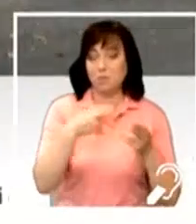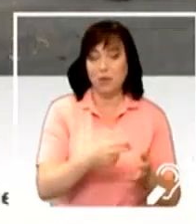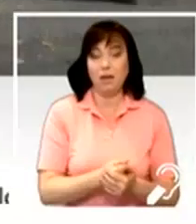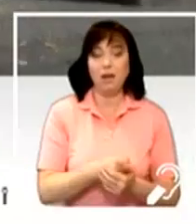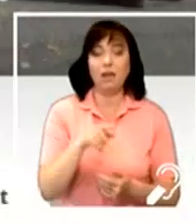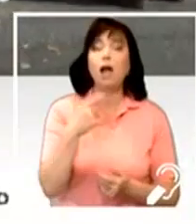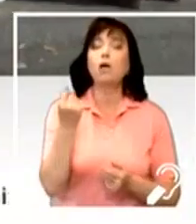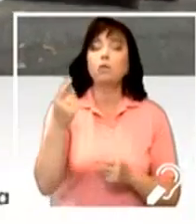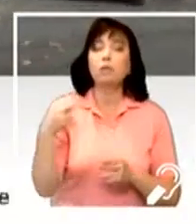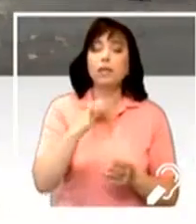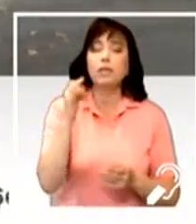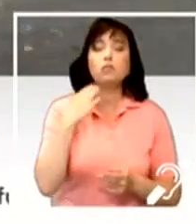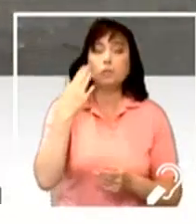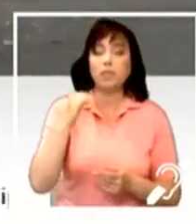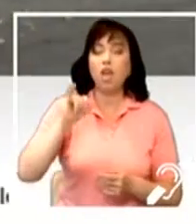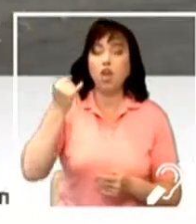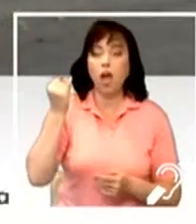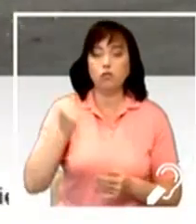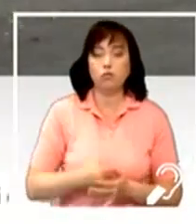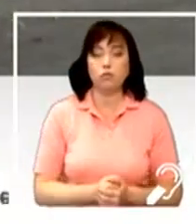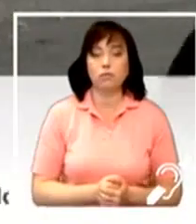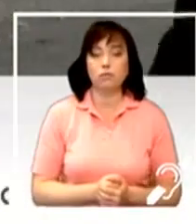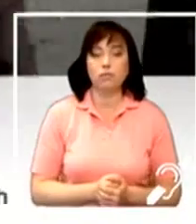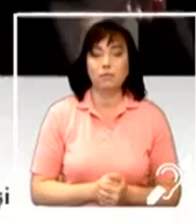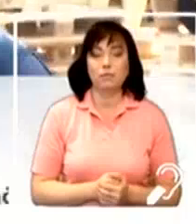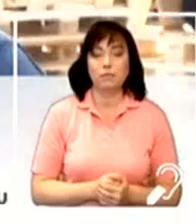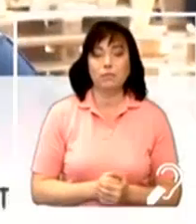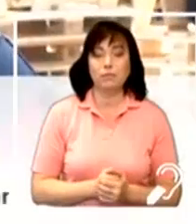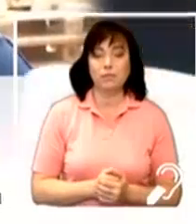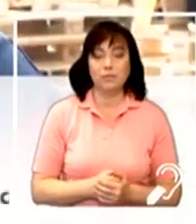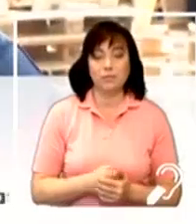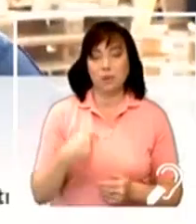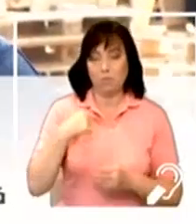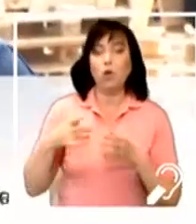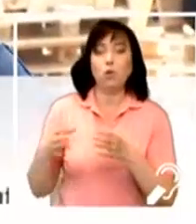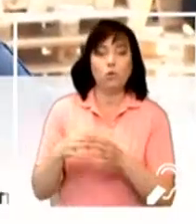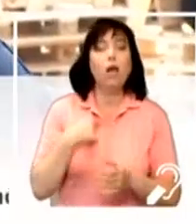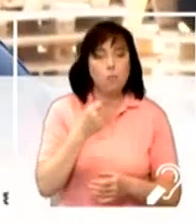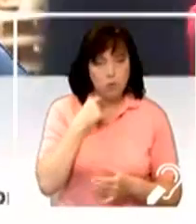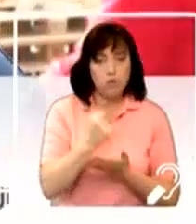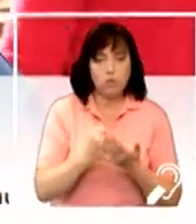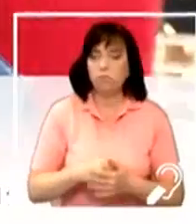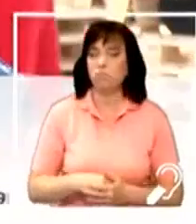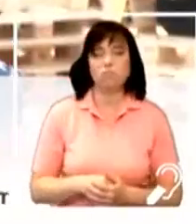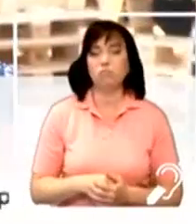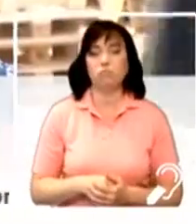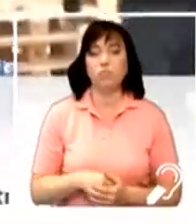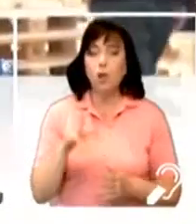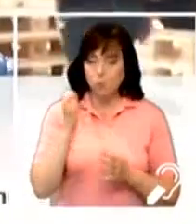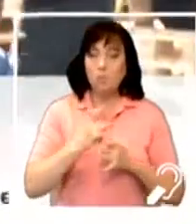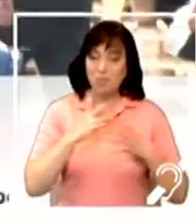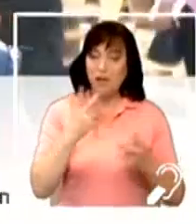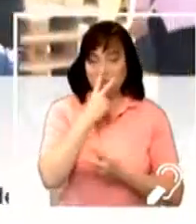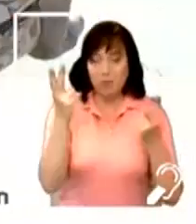unde veniți? Suntem din România, din Iași. Am venit un grup organizat. Nu consumați vin? Nu consumăm. Ați venit doar pentru